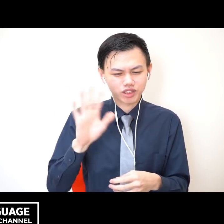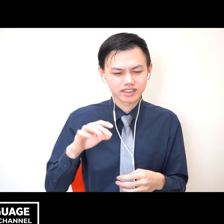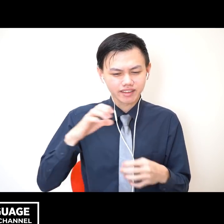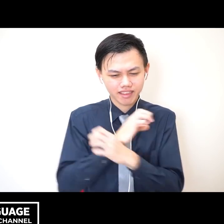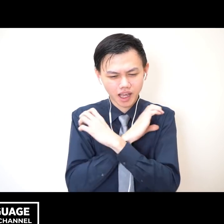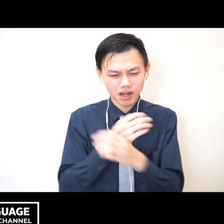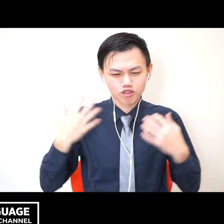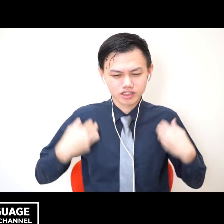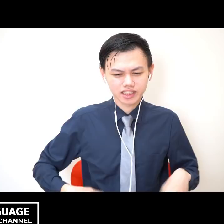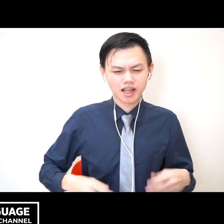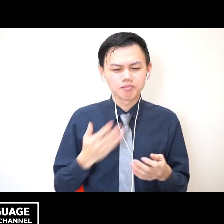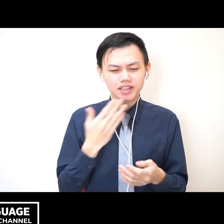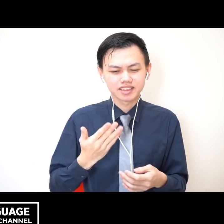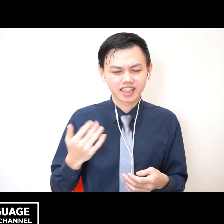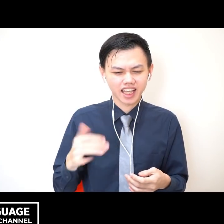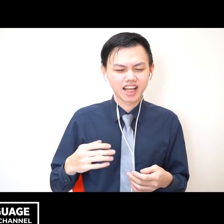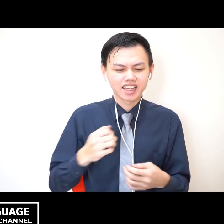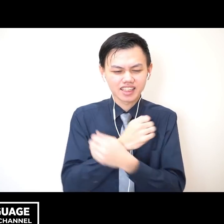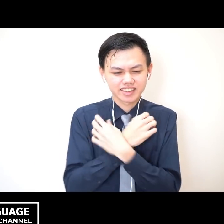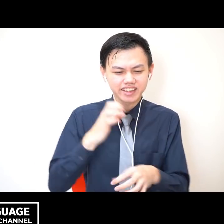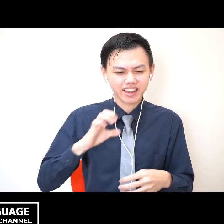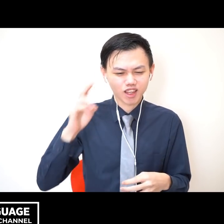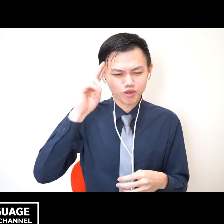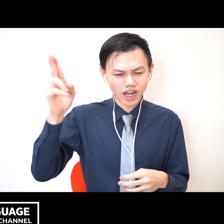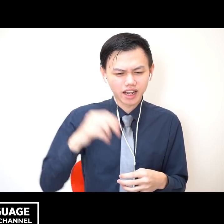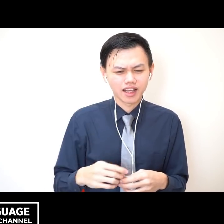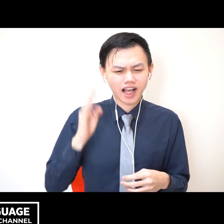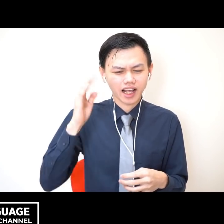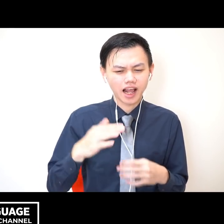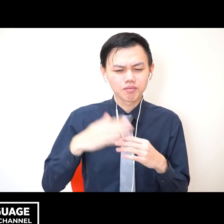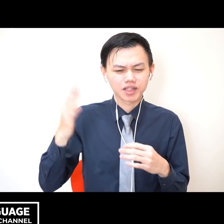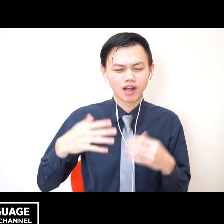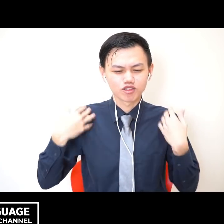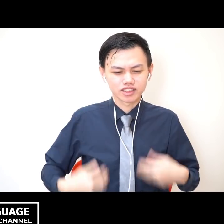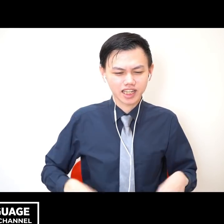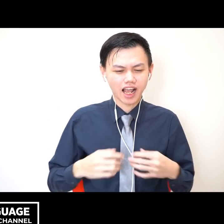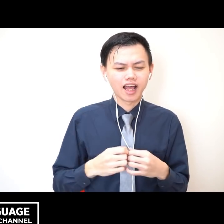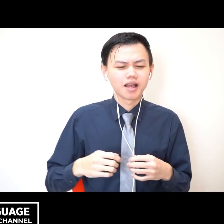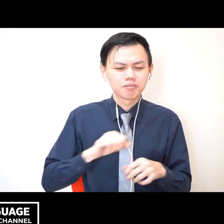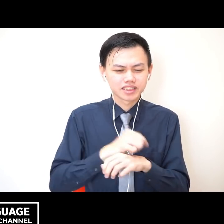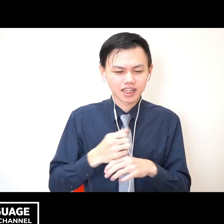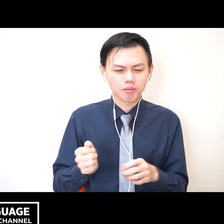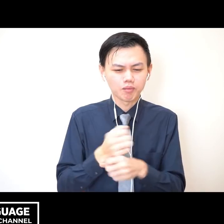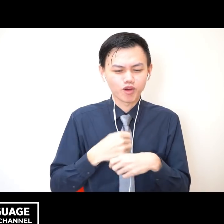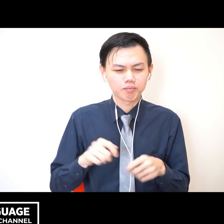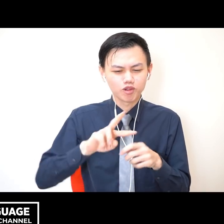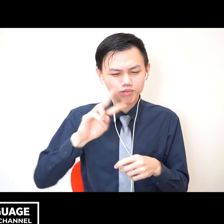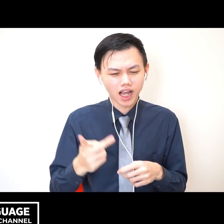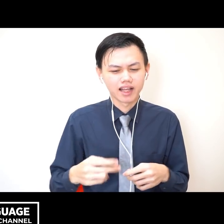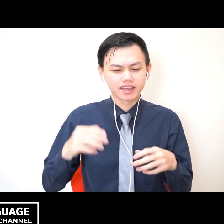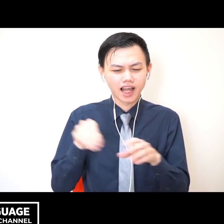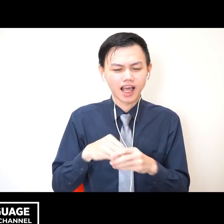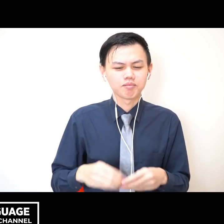yang melebihi akal dan pikiran manusia, yang bisa membuat perubahan dalam kejadian atau dalam badai seperti